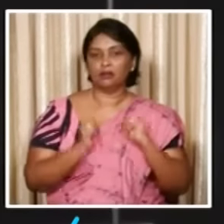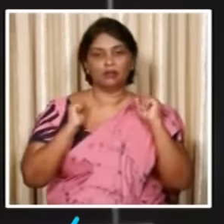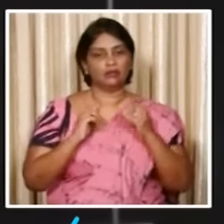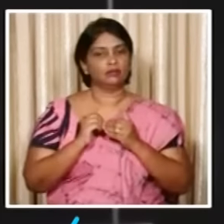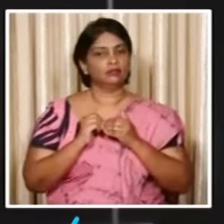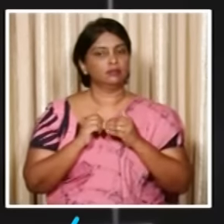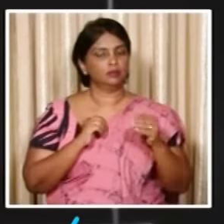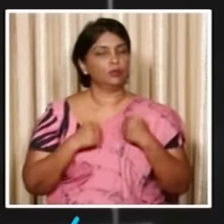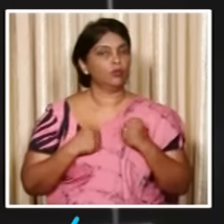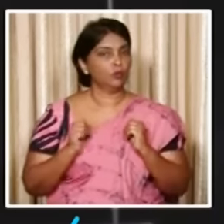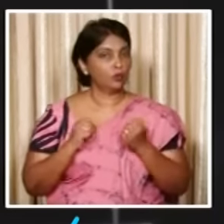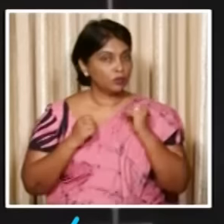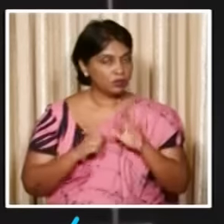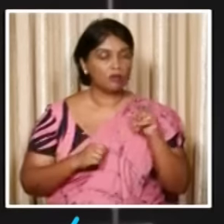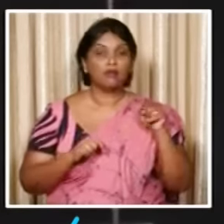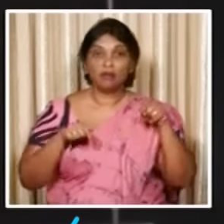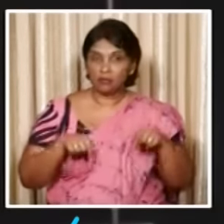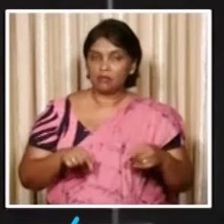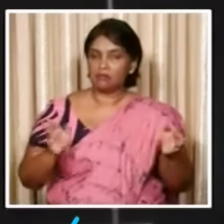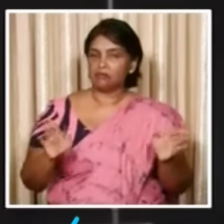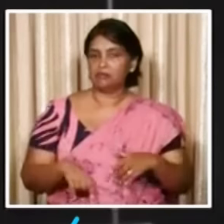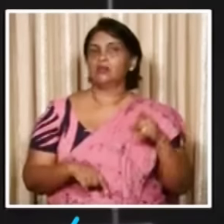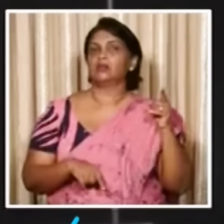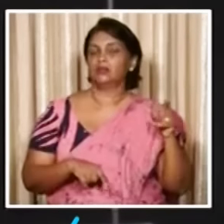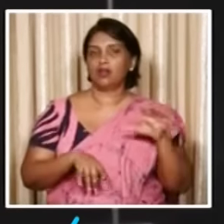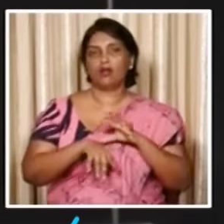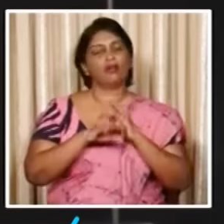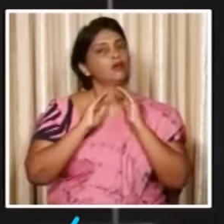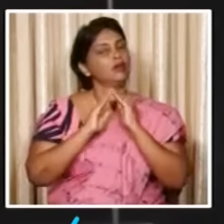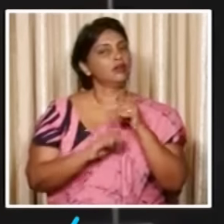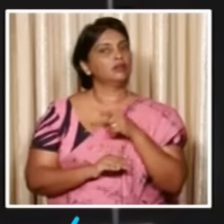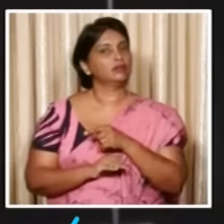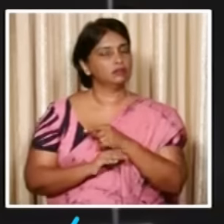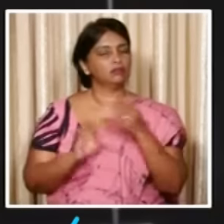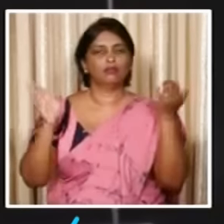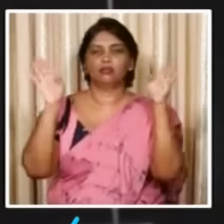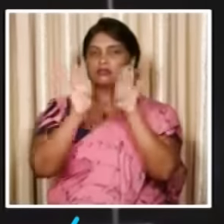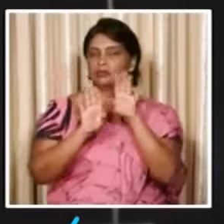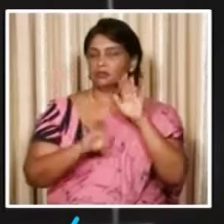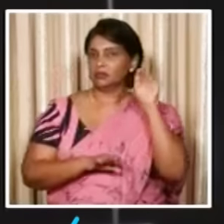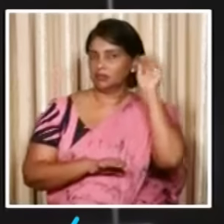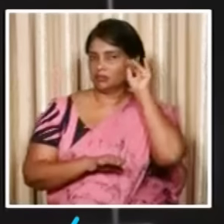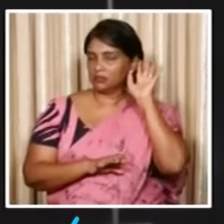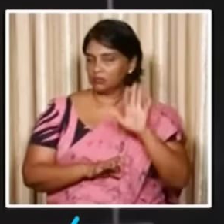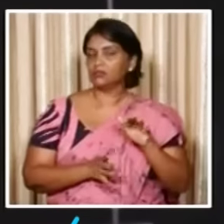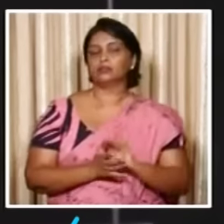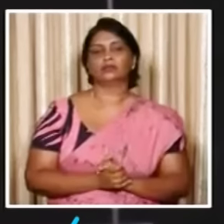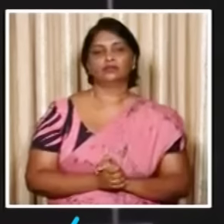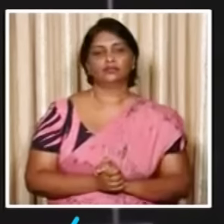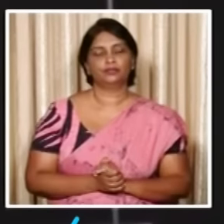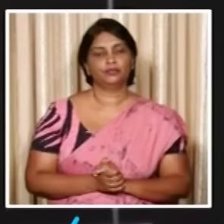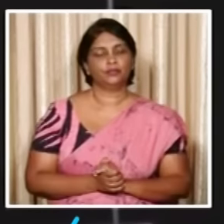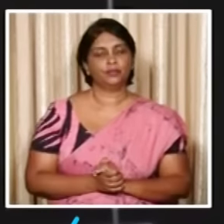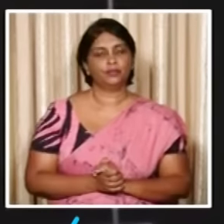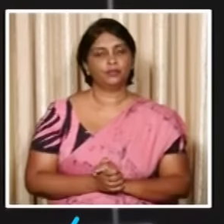340 மேற்பட்ட நோயாளர்கள் அந்த வைத்தியசாலைக்கு வந்து திரும்பி போயிருக்கிறார்கள். அங்கே வைத்தியம் யாருக்கும் செய்யப்படுவதில்லை.